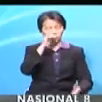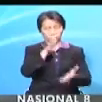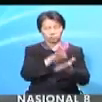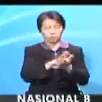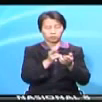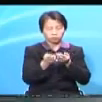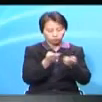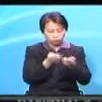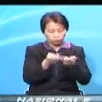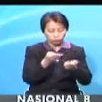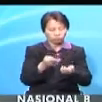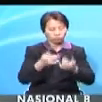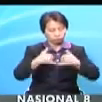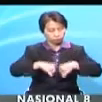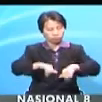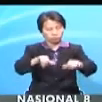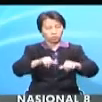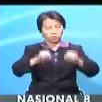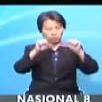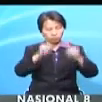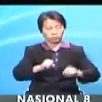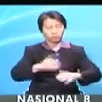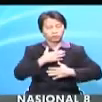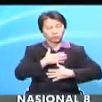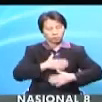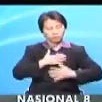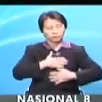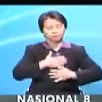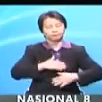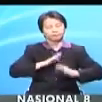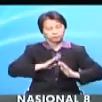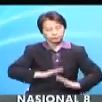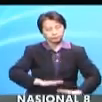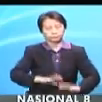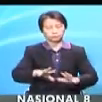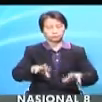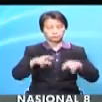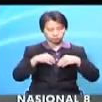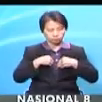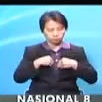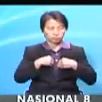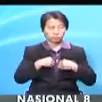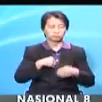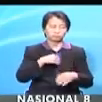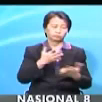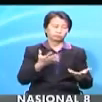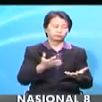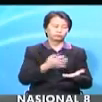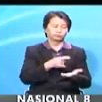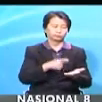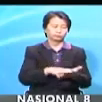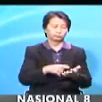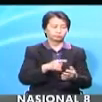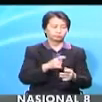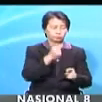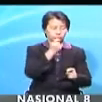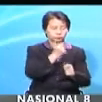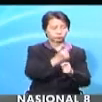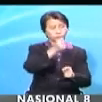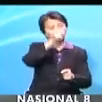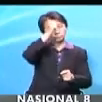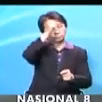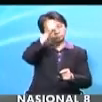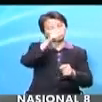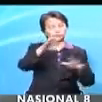betul saja kita berikan ini ini dapat merdekakan dan menerima hakikat dan reality ini sebagai serta takdir yang telah ditentukan Allah